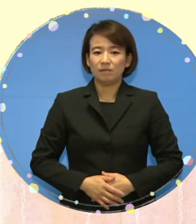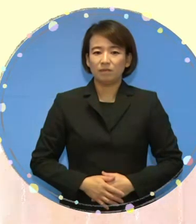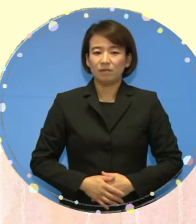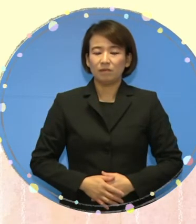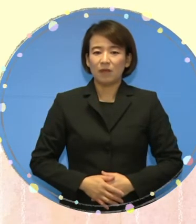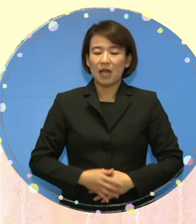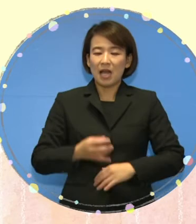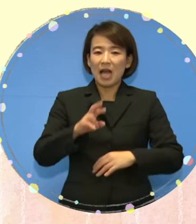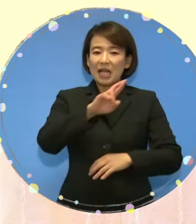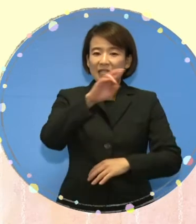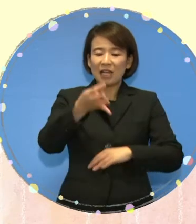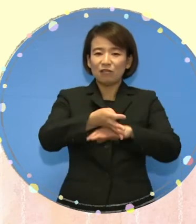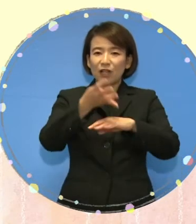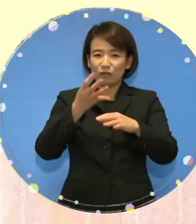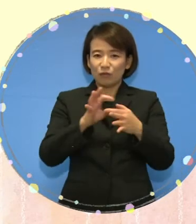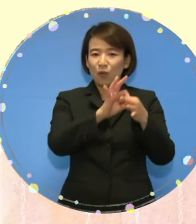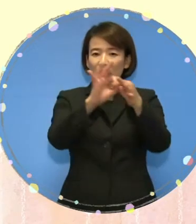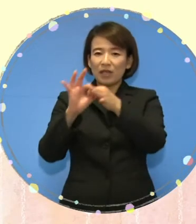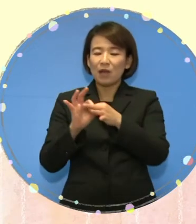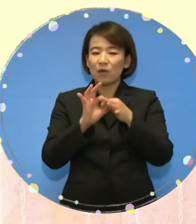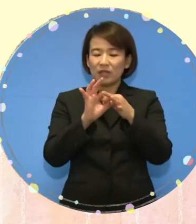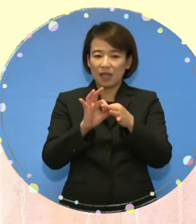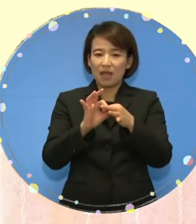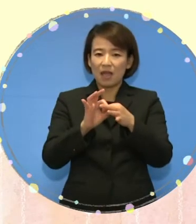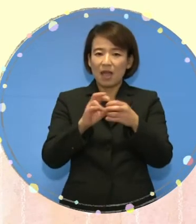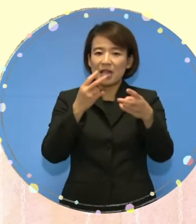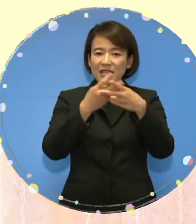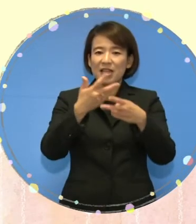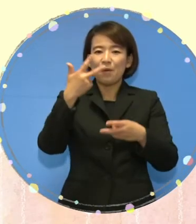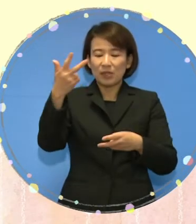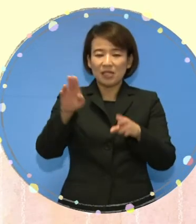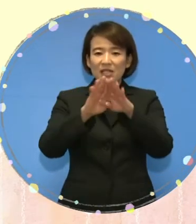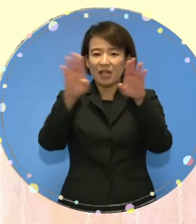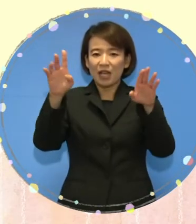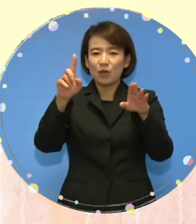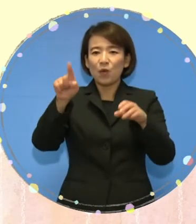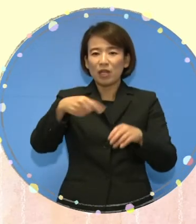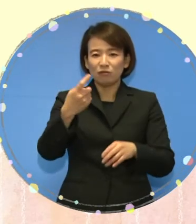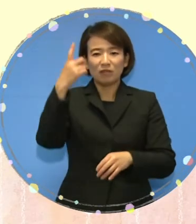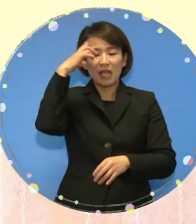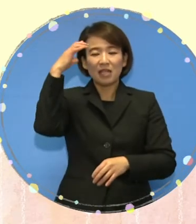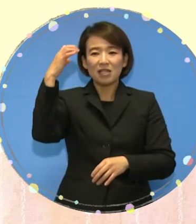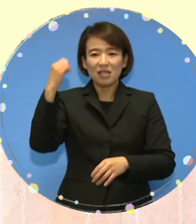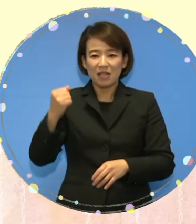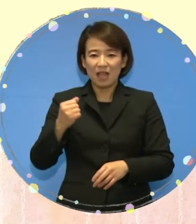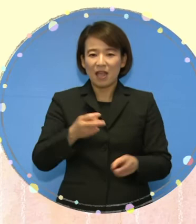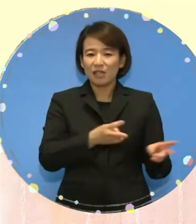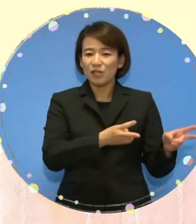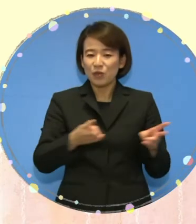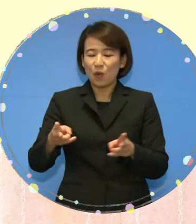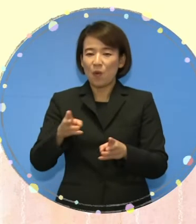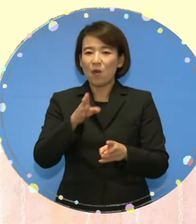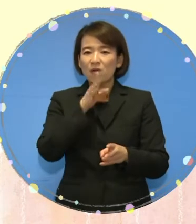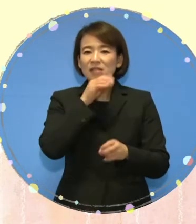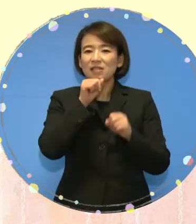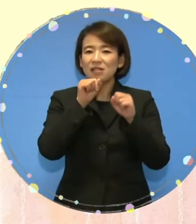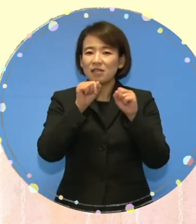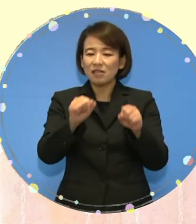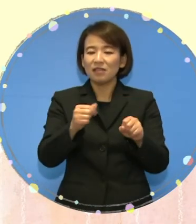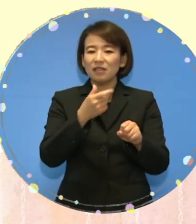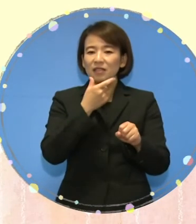jr四国と連携をして新居浜駅開業100周年記念事業を実施したいと考えており